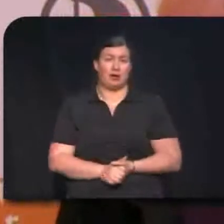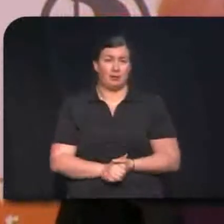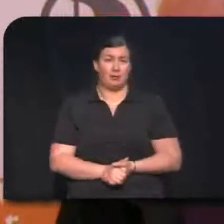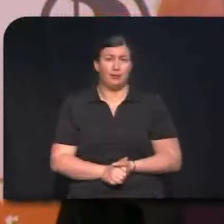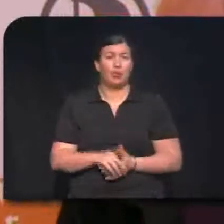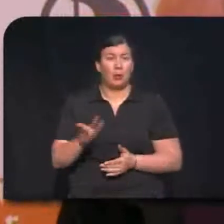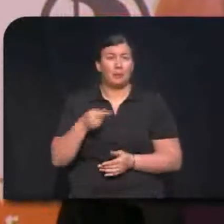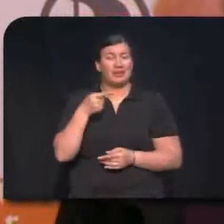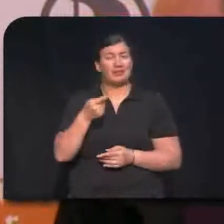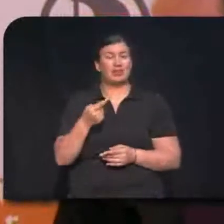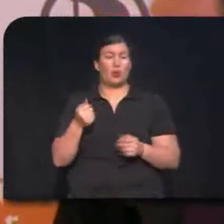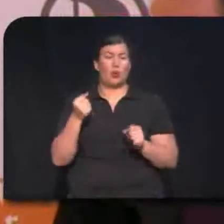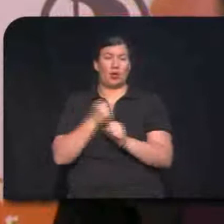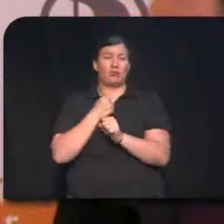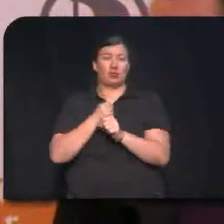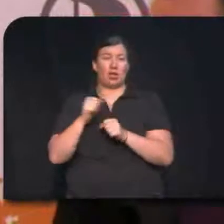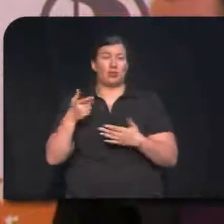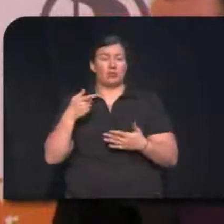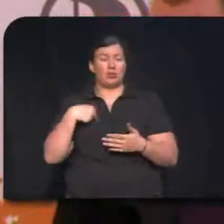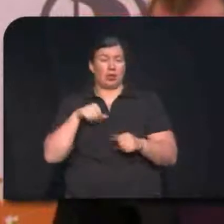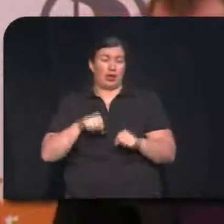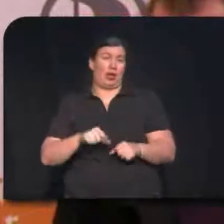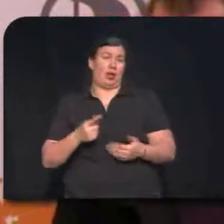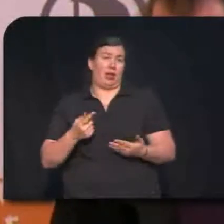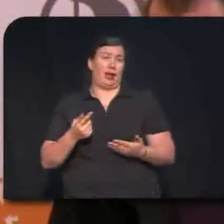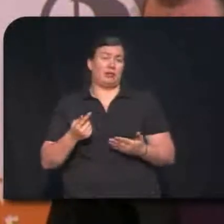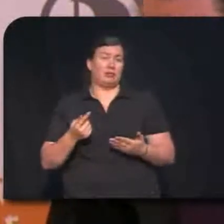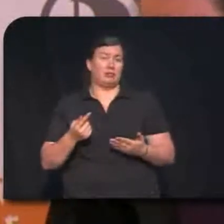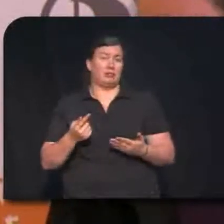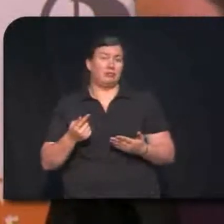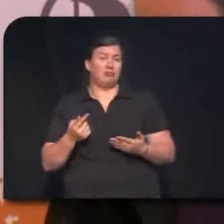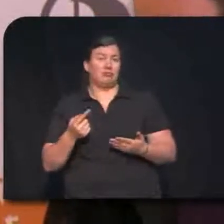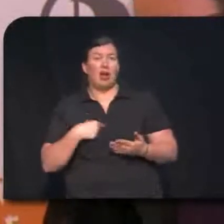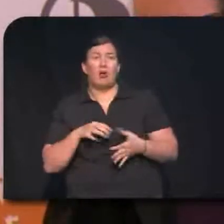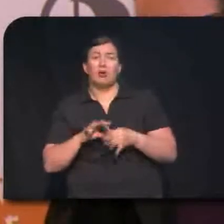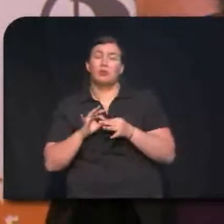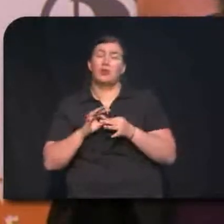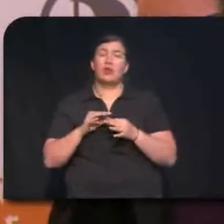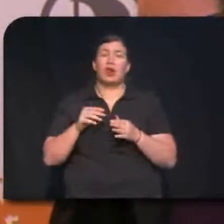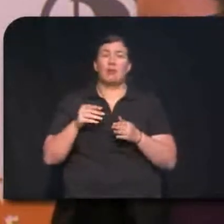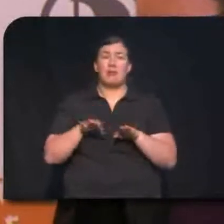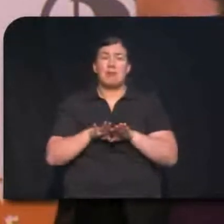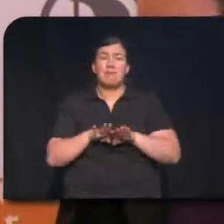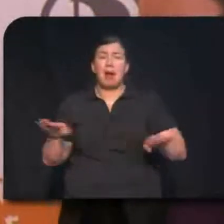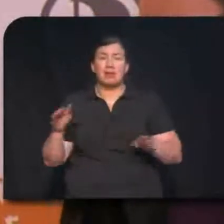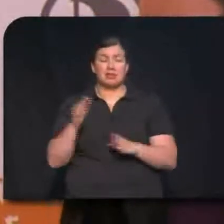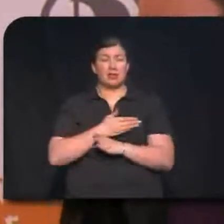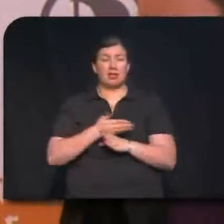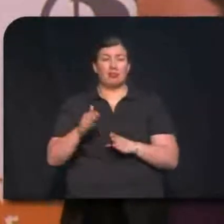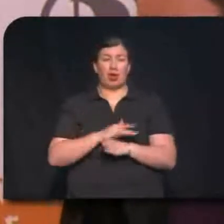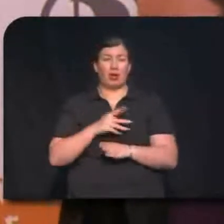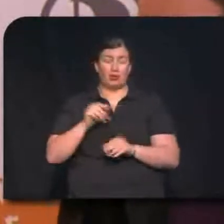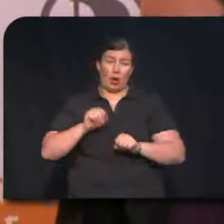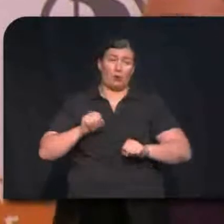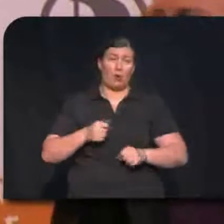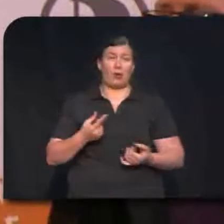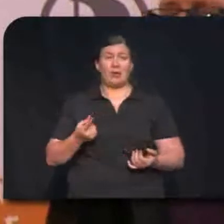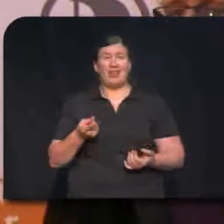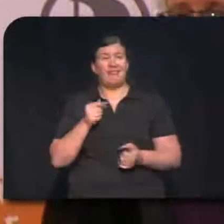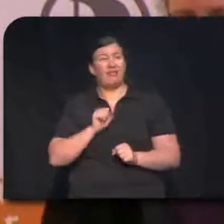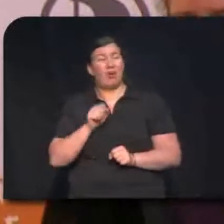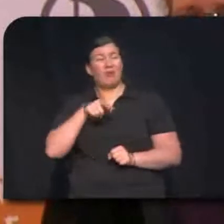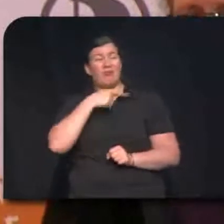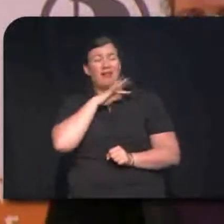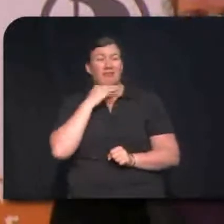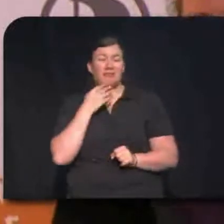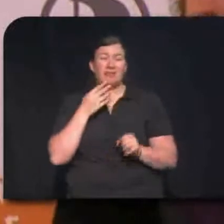diese entscheidordnung kann deswegen auch mit per Basis entscheide verändert werden weil wir alles Wichtige was die Mitglieder schützt bereits